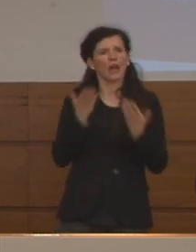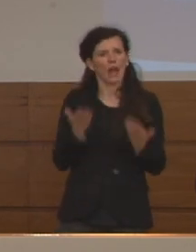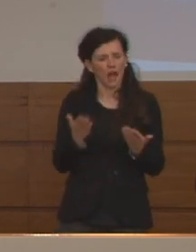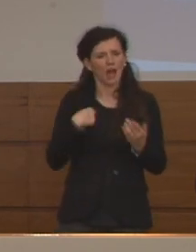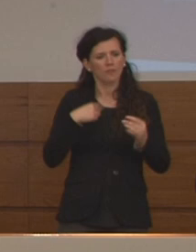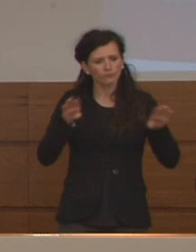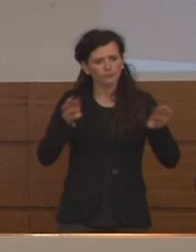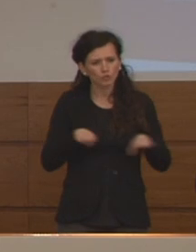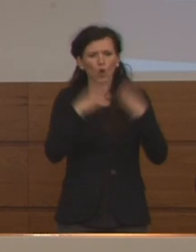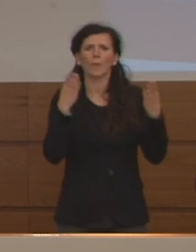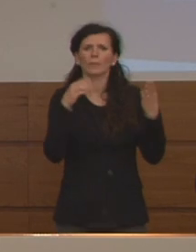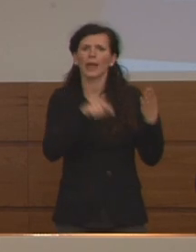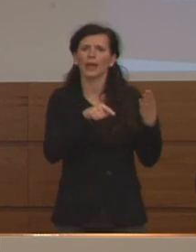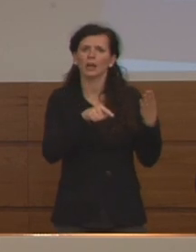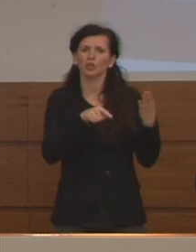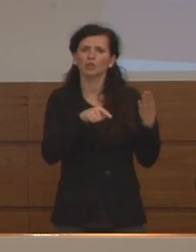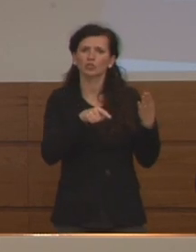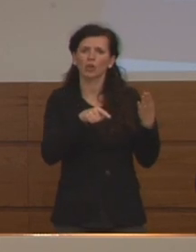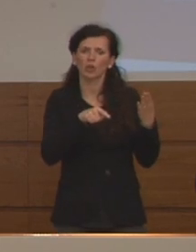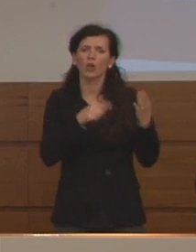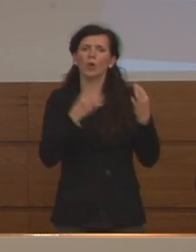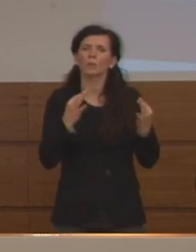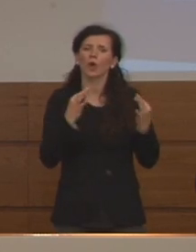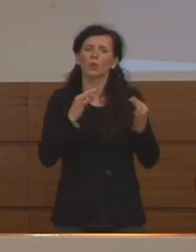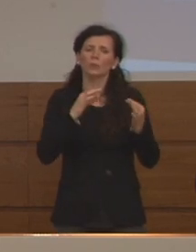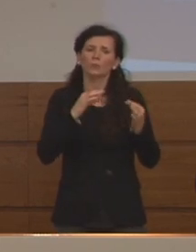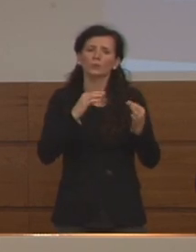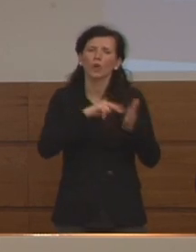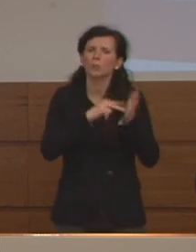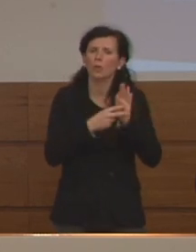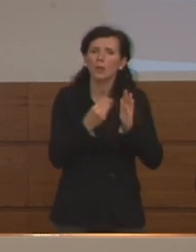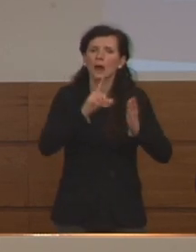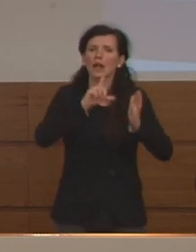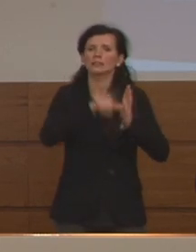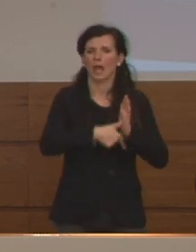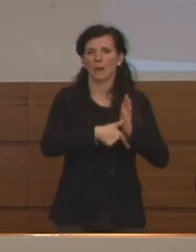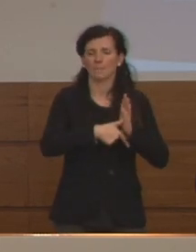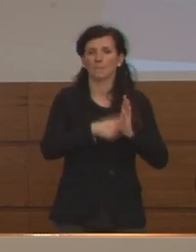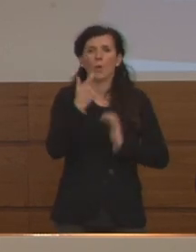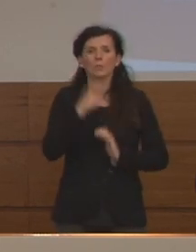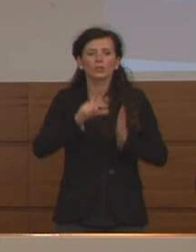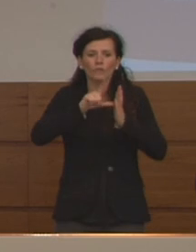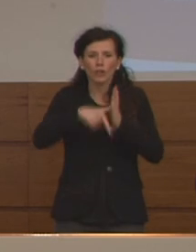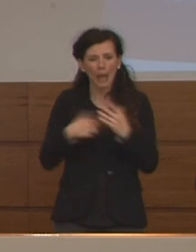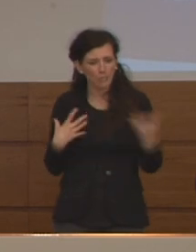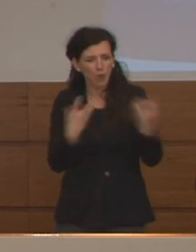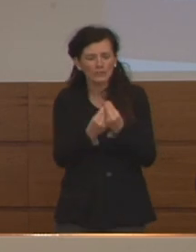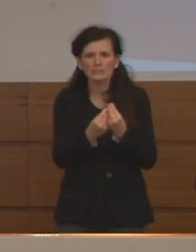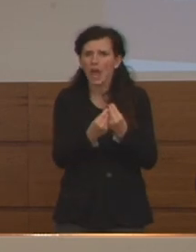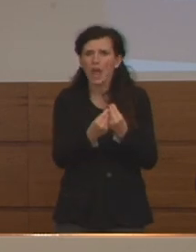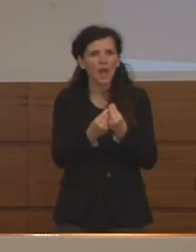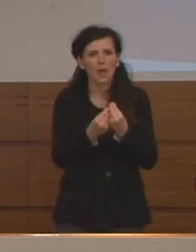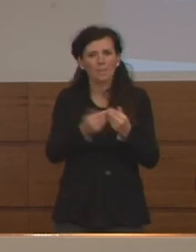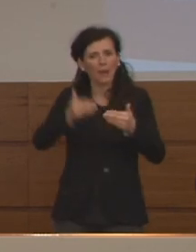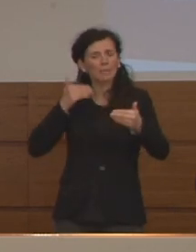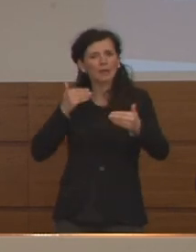occasione in realtà era una crisi dovuta al tempo cioè non si trascorreva tempo insieme allora questa è una grande opportunità